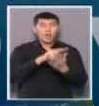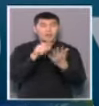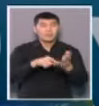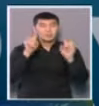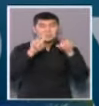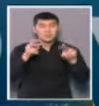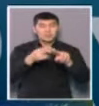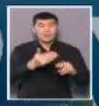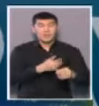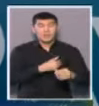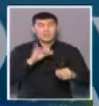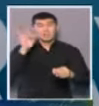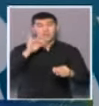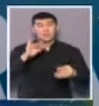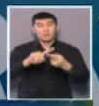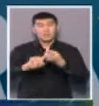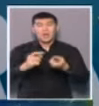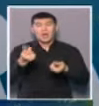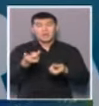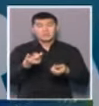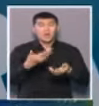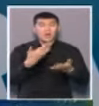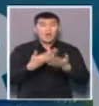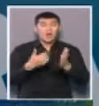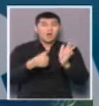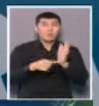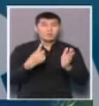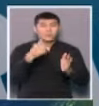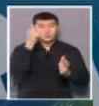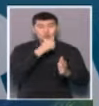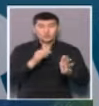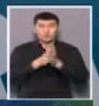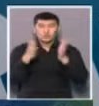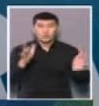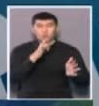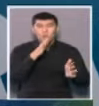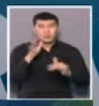бұлай қарағанда тарихпен салыстырғанда түк емес. Ал бірақ 61 жыл деген үлкен уақыт.